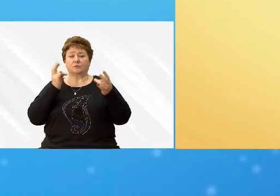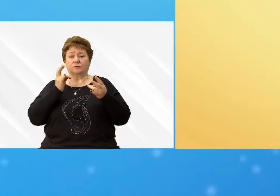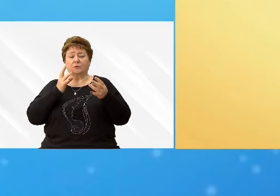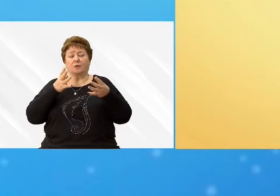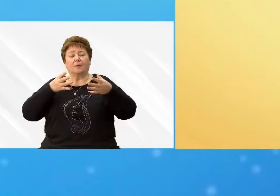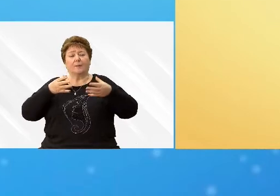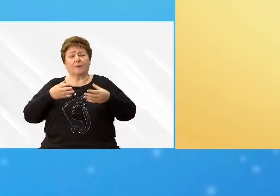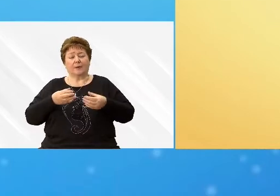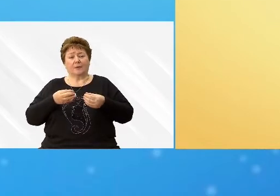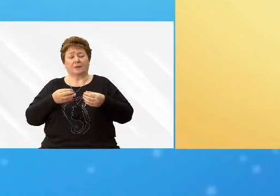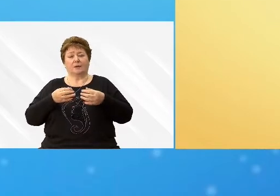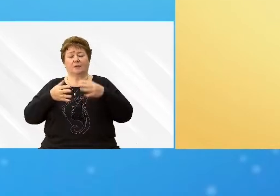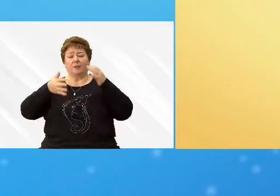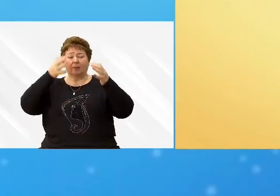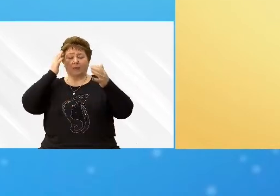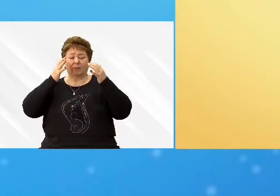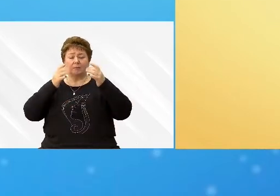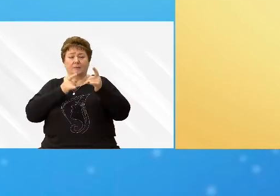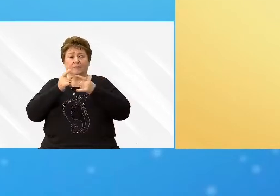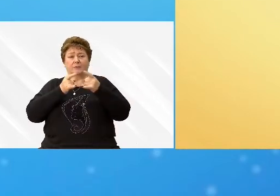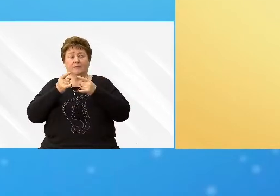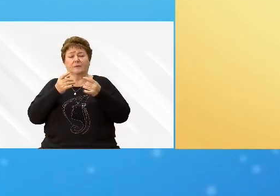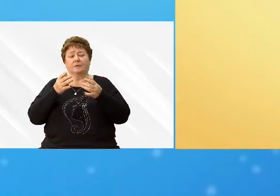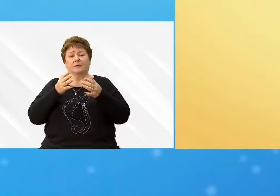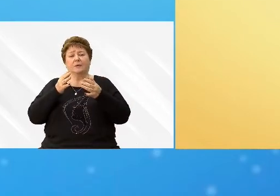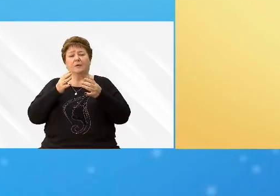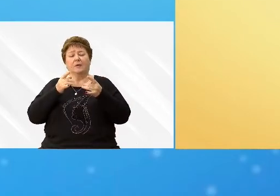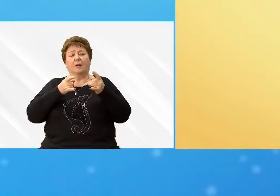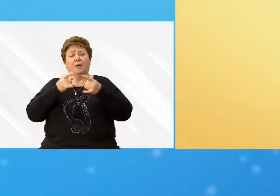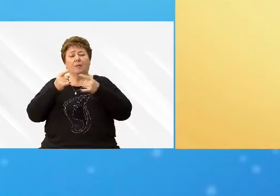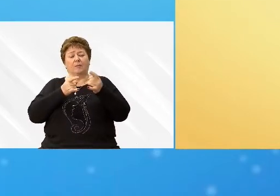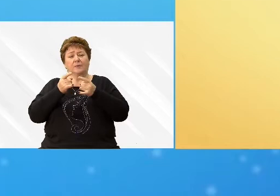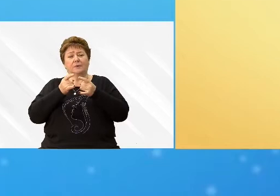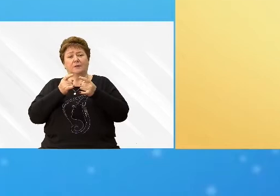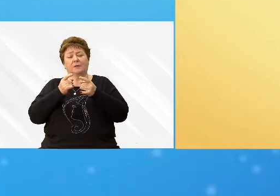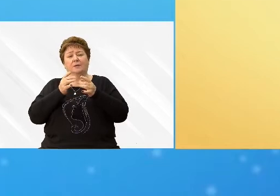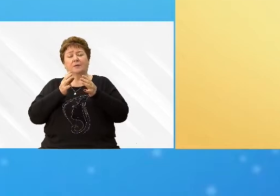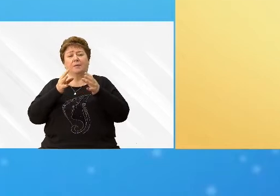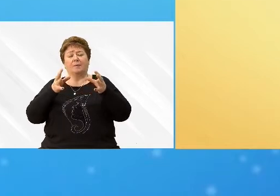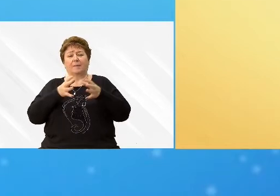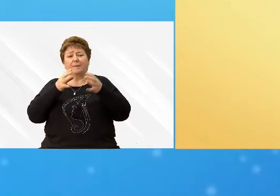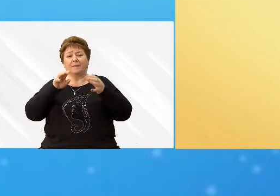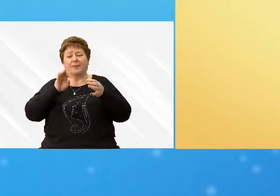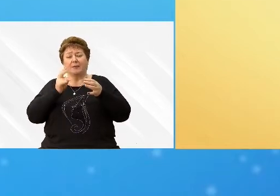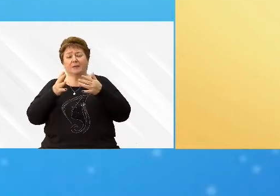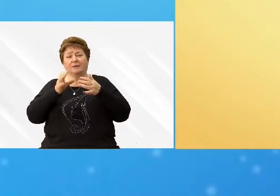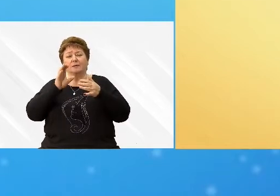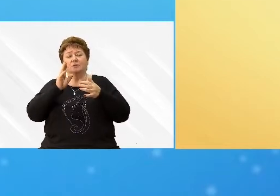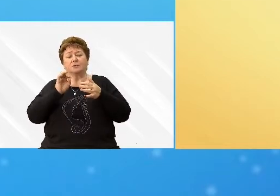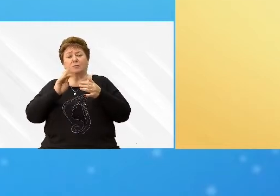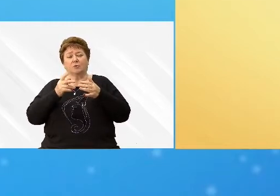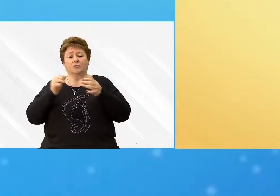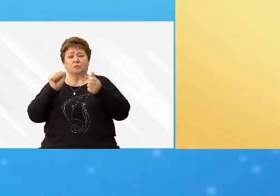мягкой намыливать волосы лучше мыльной пены или шампунь и сушить волосы